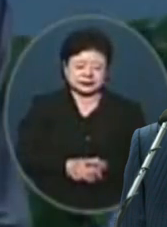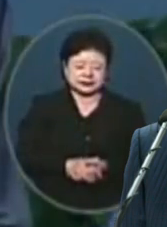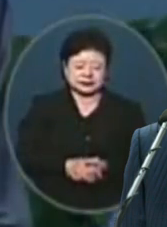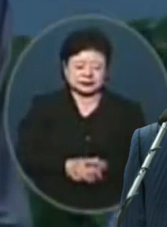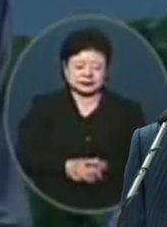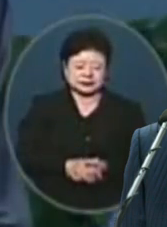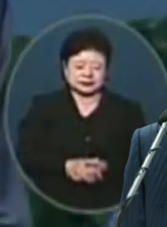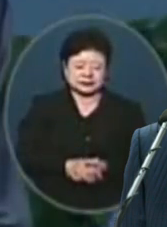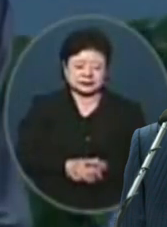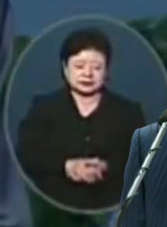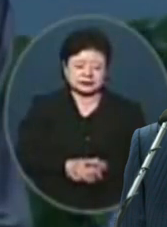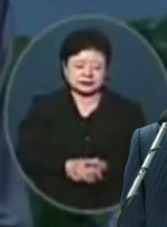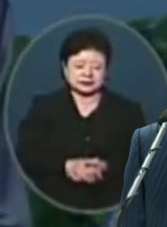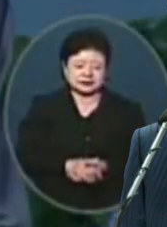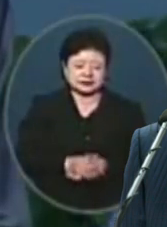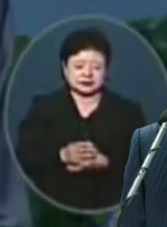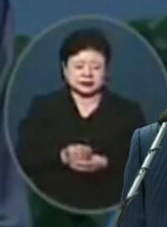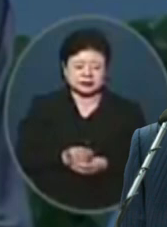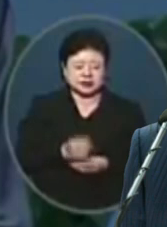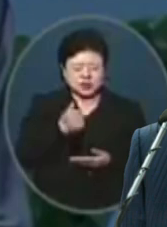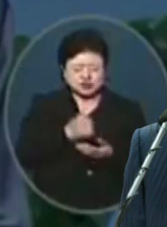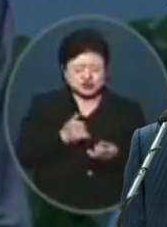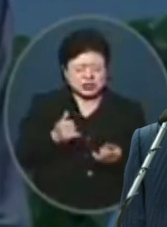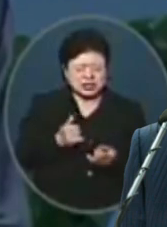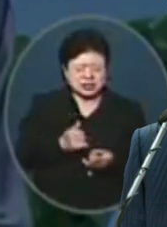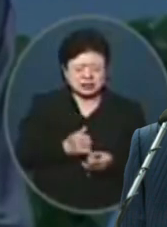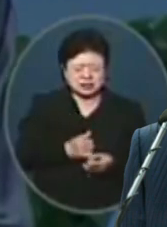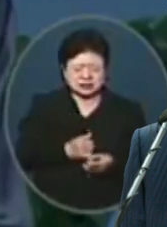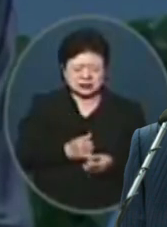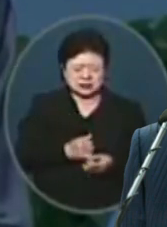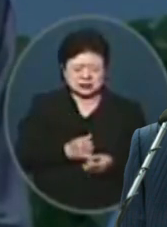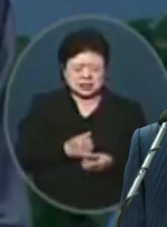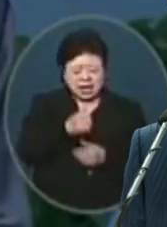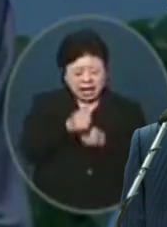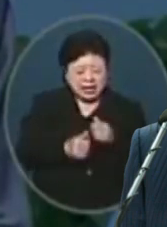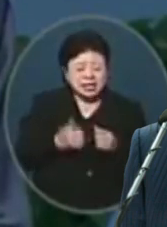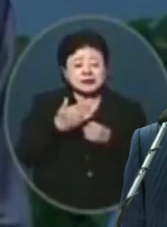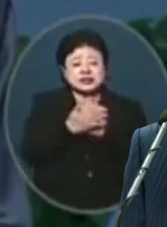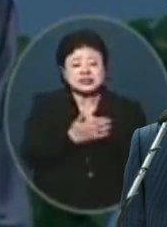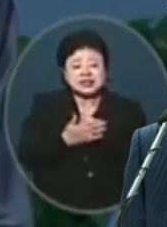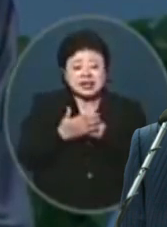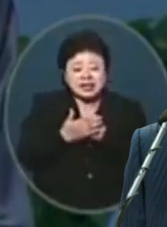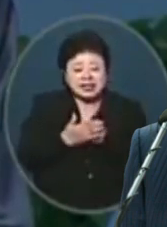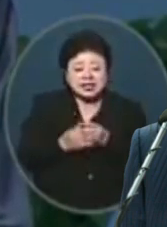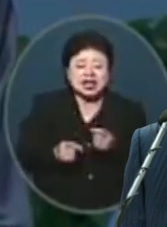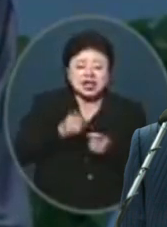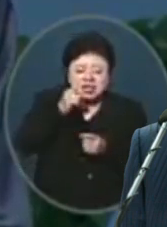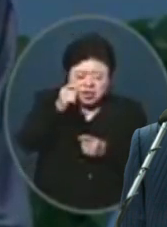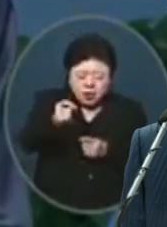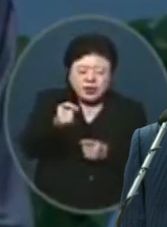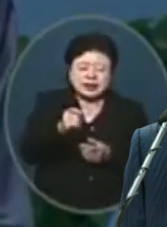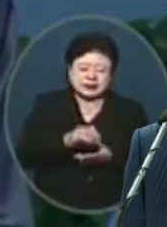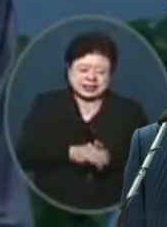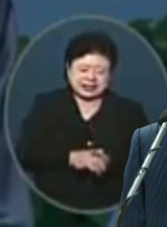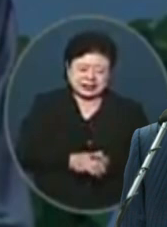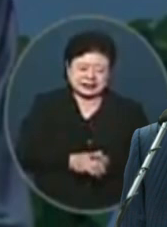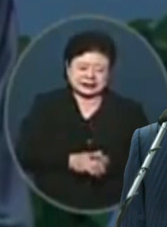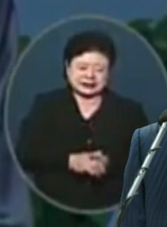내가 얼마나 큰 죄인이냐. 하나님의 은혜는 영원한 은혜다.